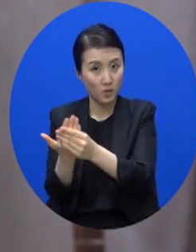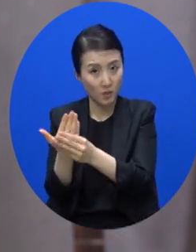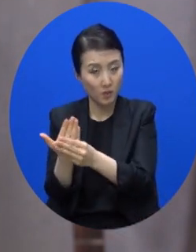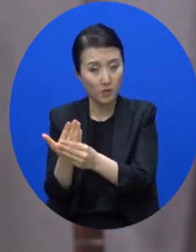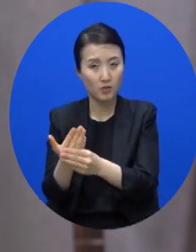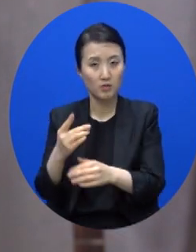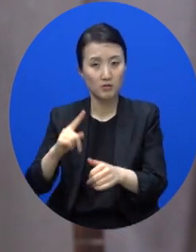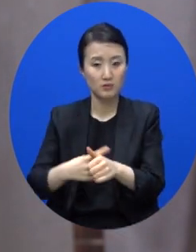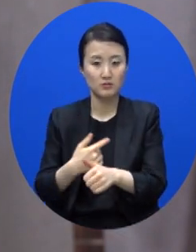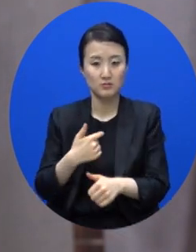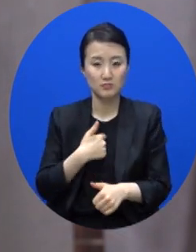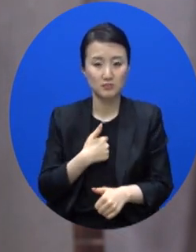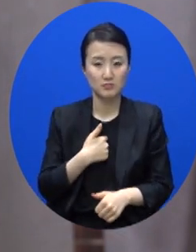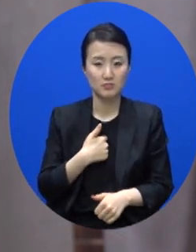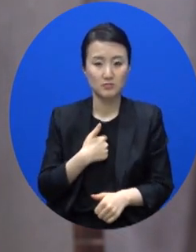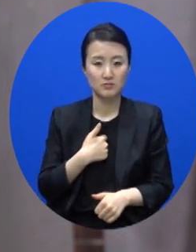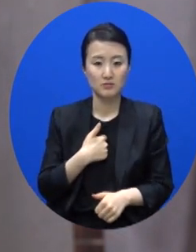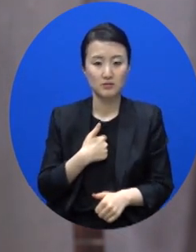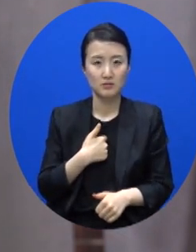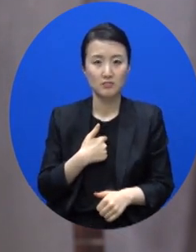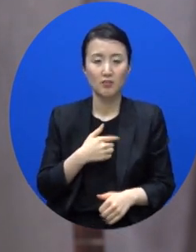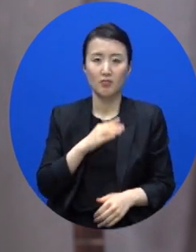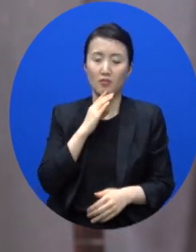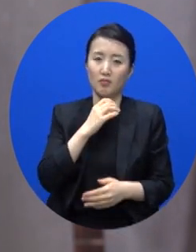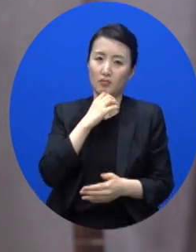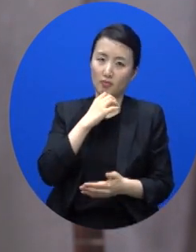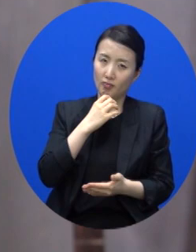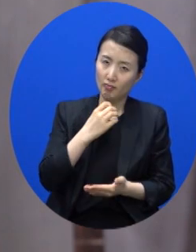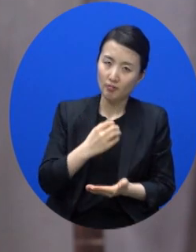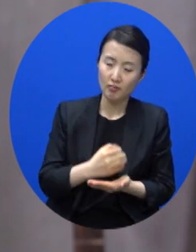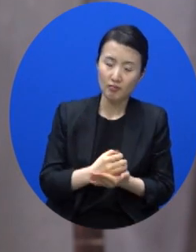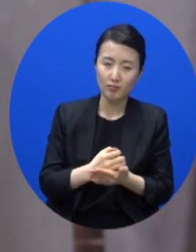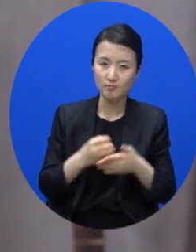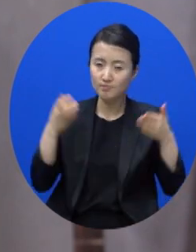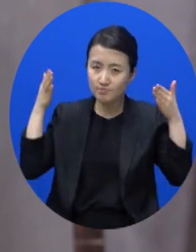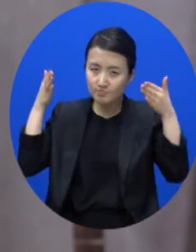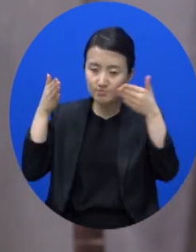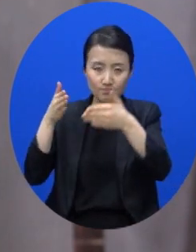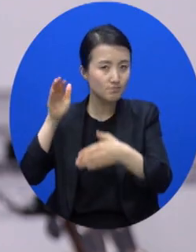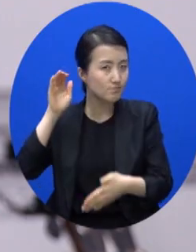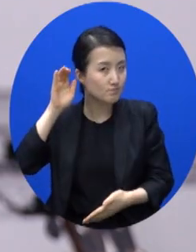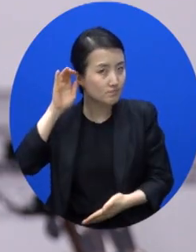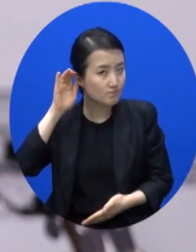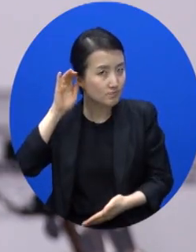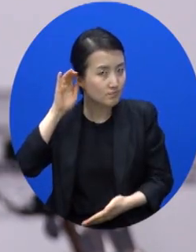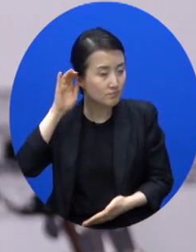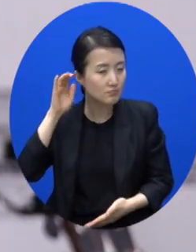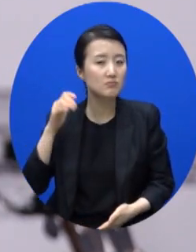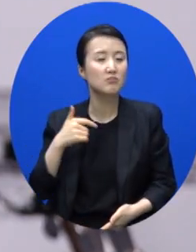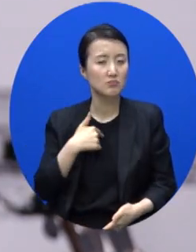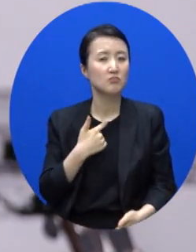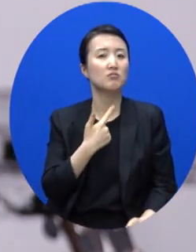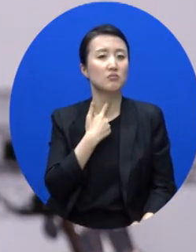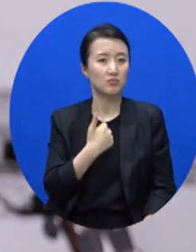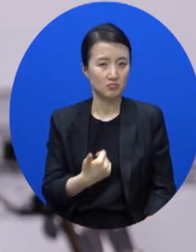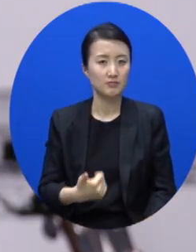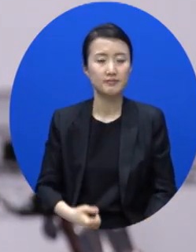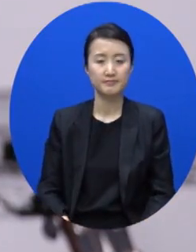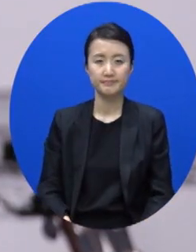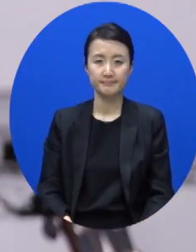때는 정말 너무 감명 깊게 이렇게 듣고, 저의 그런